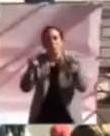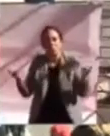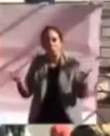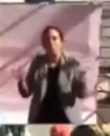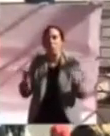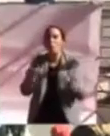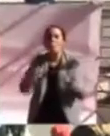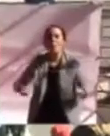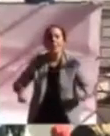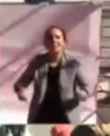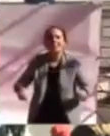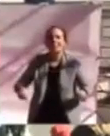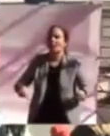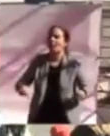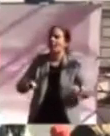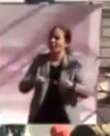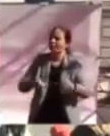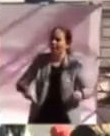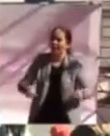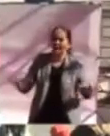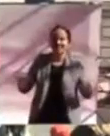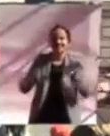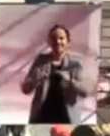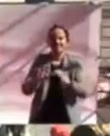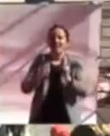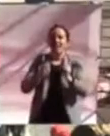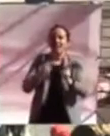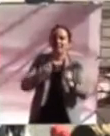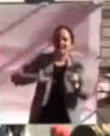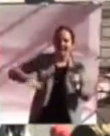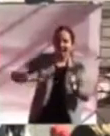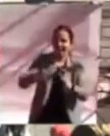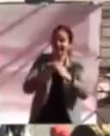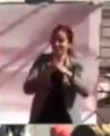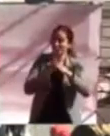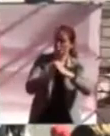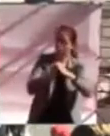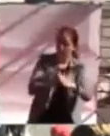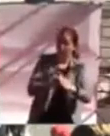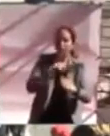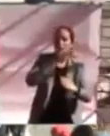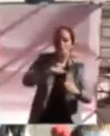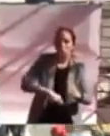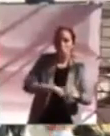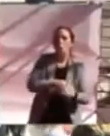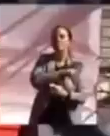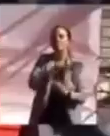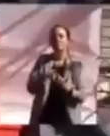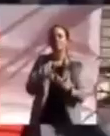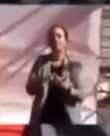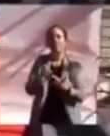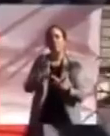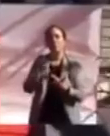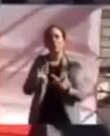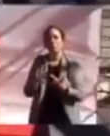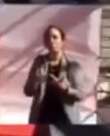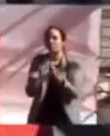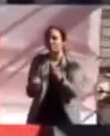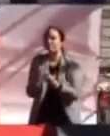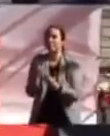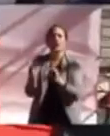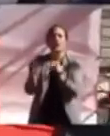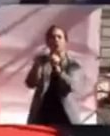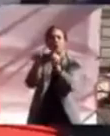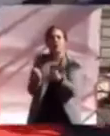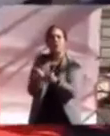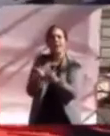produzione ambientalmente sostenibile e che sia in grado di costruire anche un elemento di sostenibilità sociale